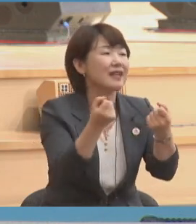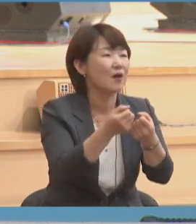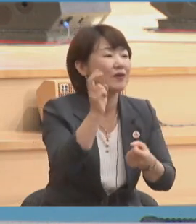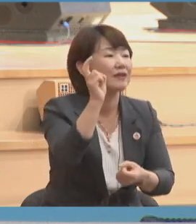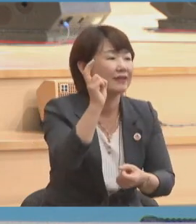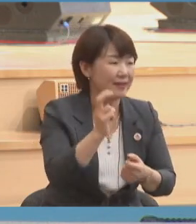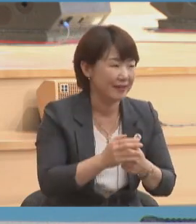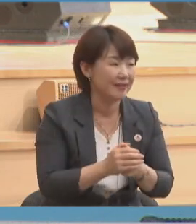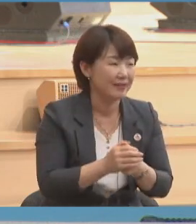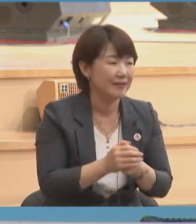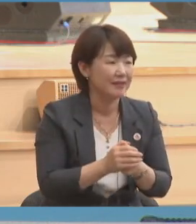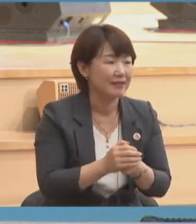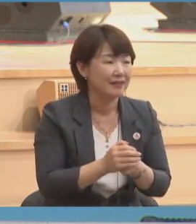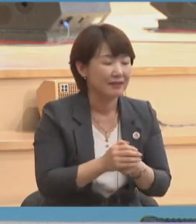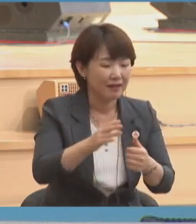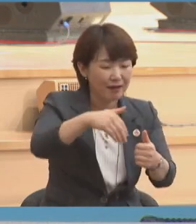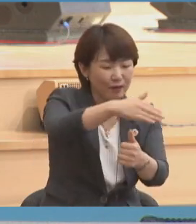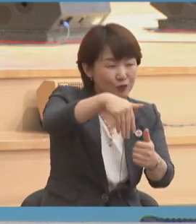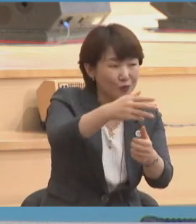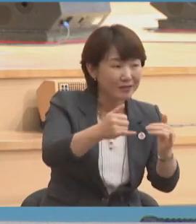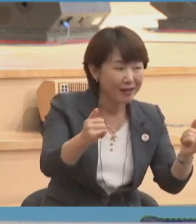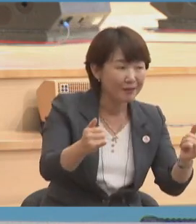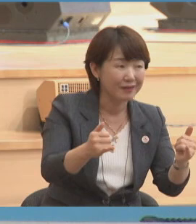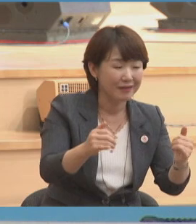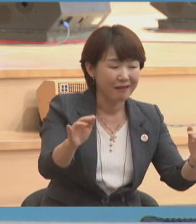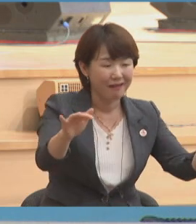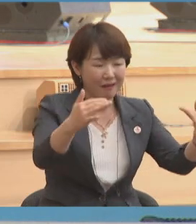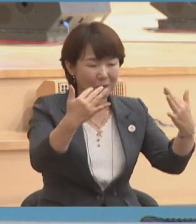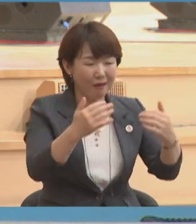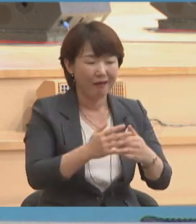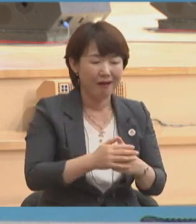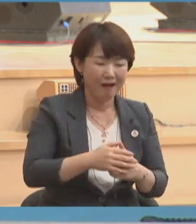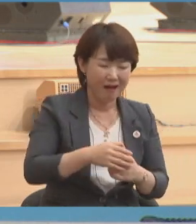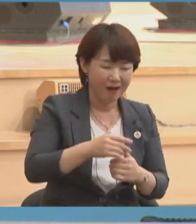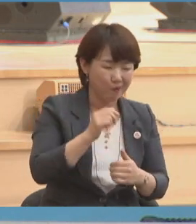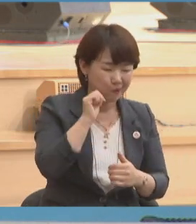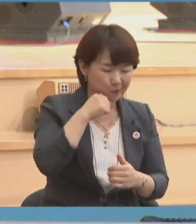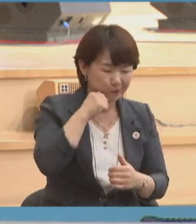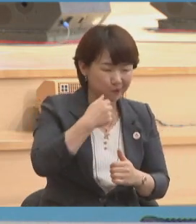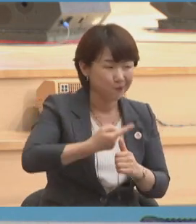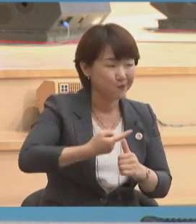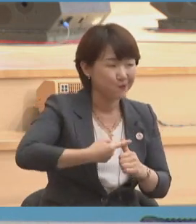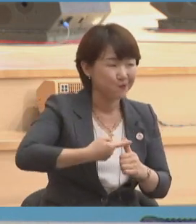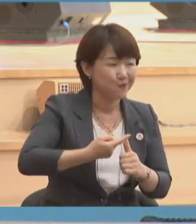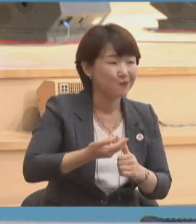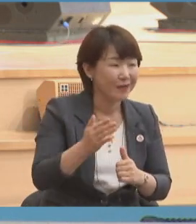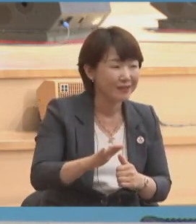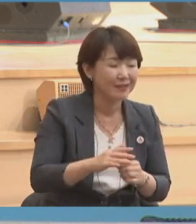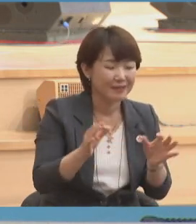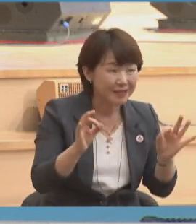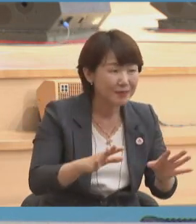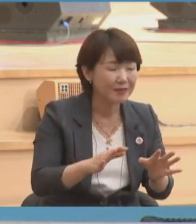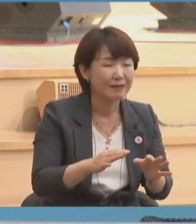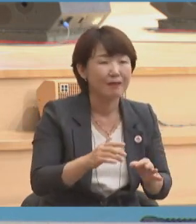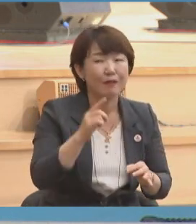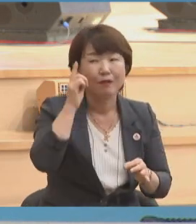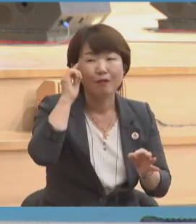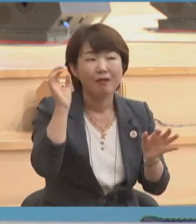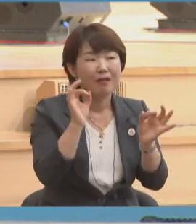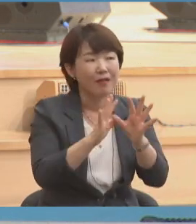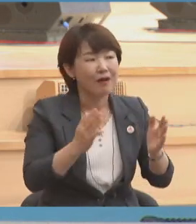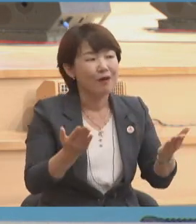것이요. 주변 사람들이 힐난하는 눈초리를 보냈다. 그런데 그것도 잠시 놀라운 일이